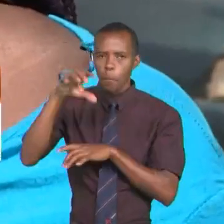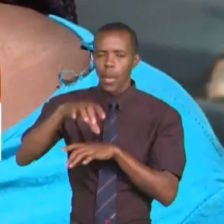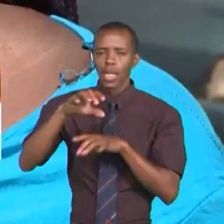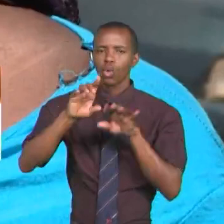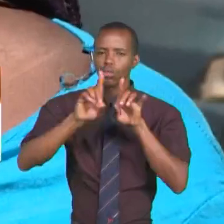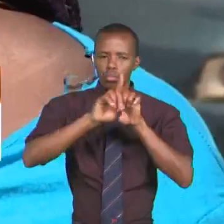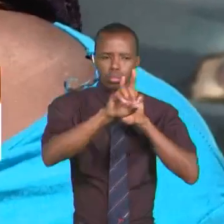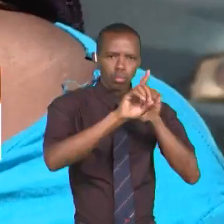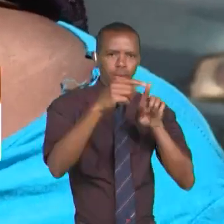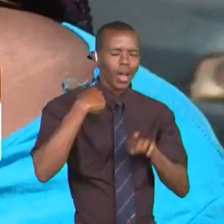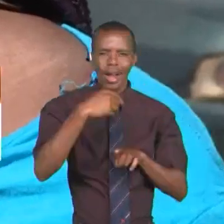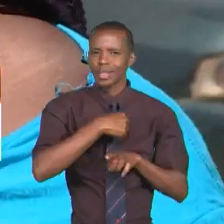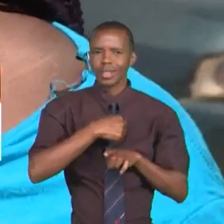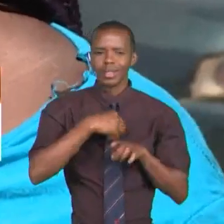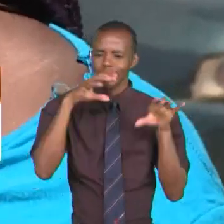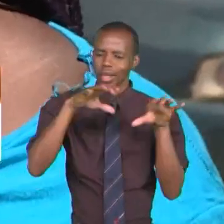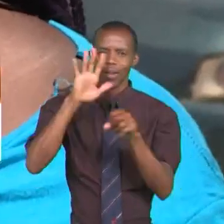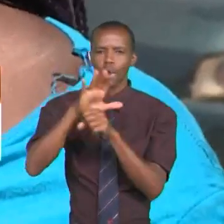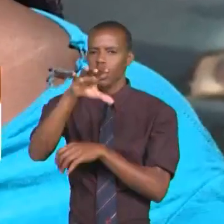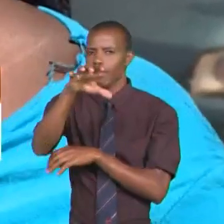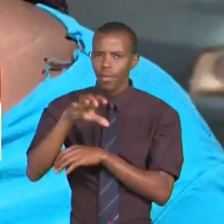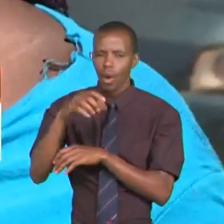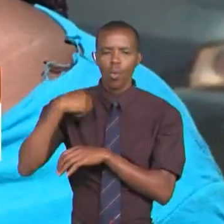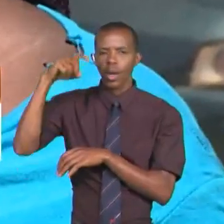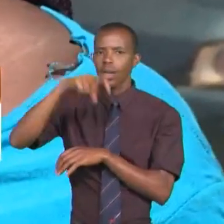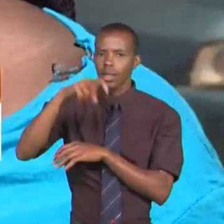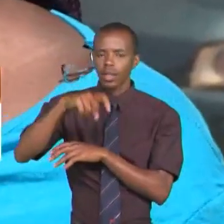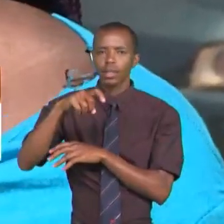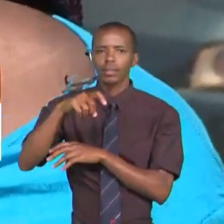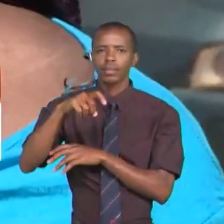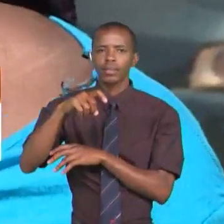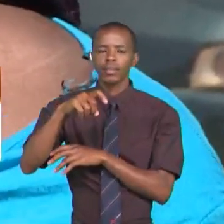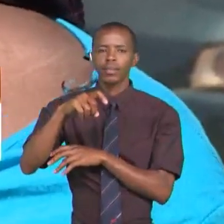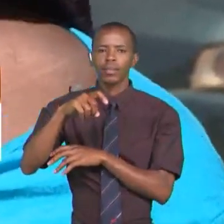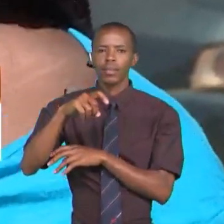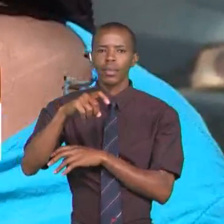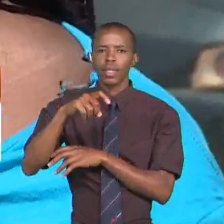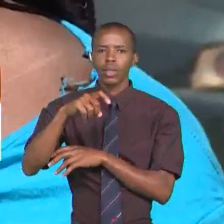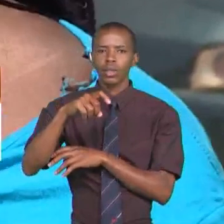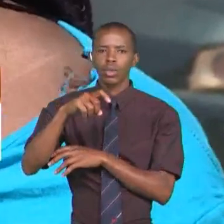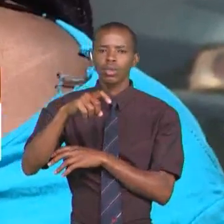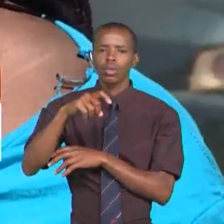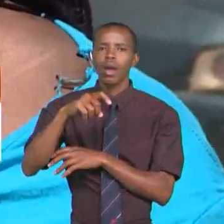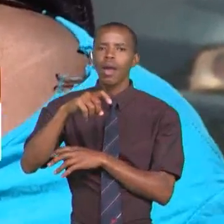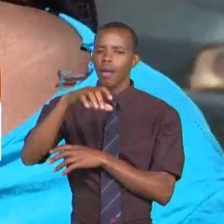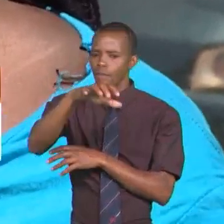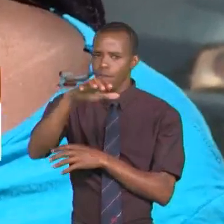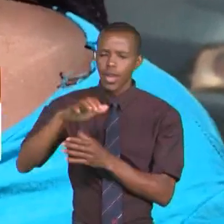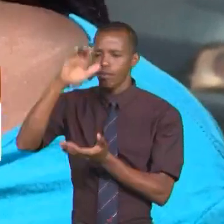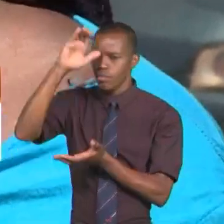social distance inatuumiza ki fair. Tunahitaji pia tu yani ipunguze fare kidogo, at